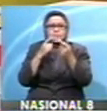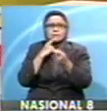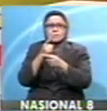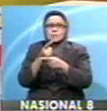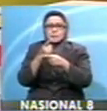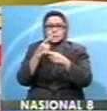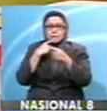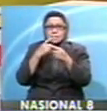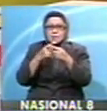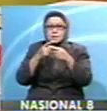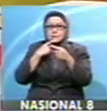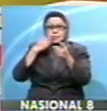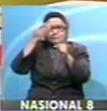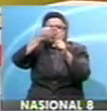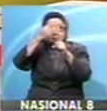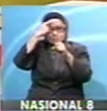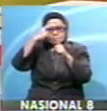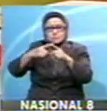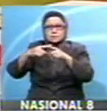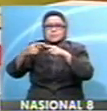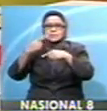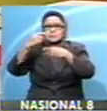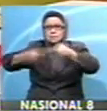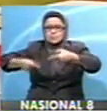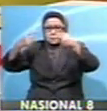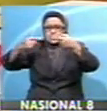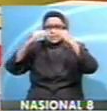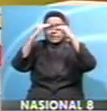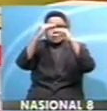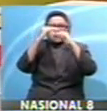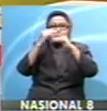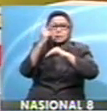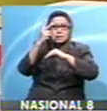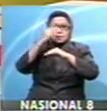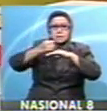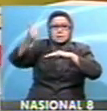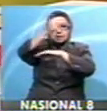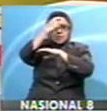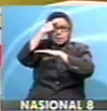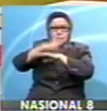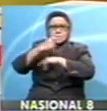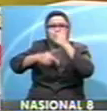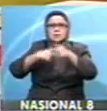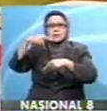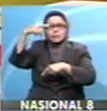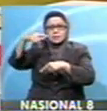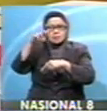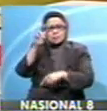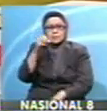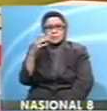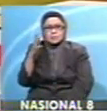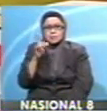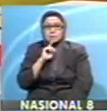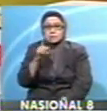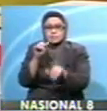tersingkir dari saingan Liga Super musim lalu dengan merebut slot dua teratas dalam saingan liga premier 2015 mengekalkan sebahagian besar pemain